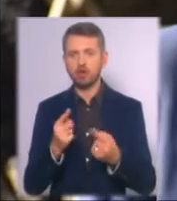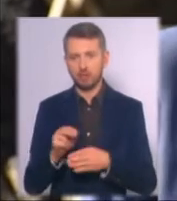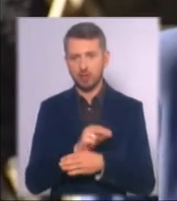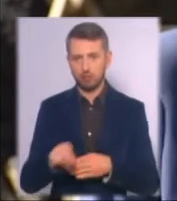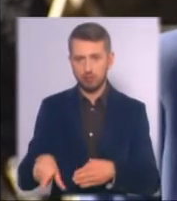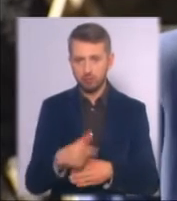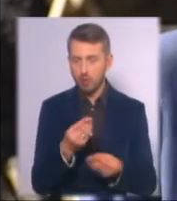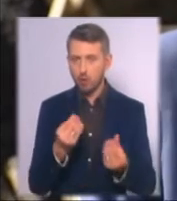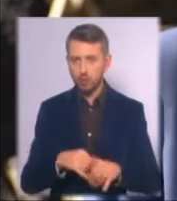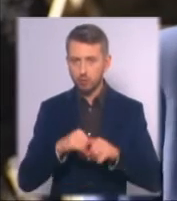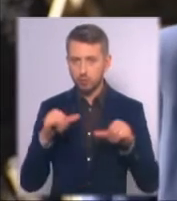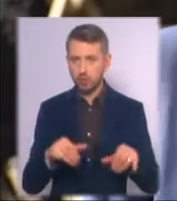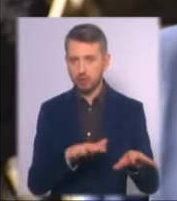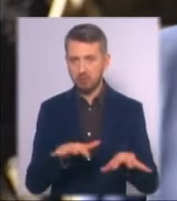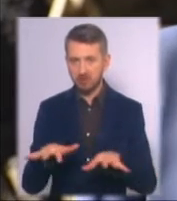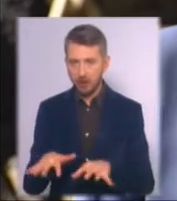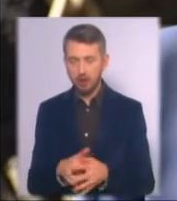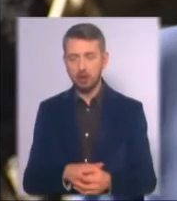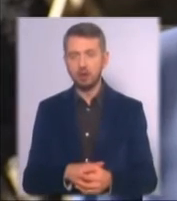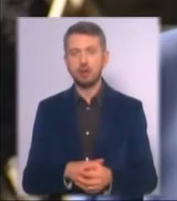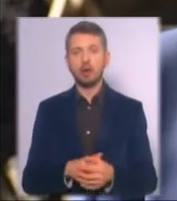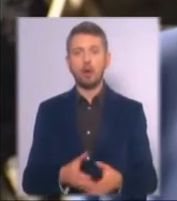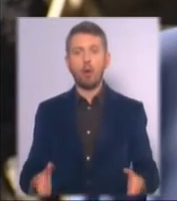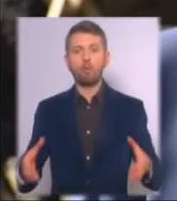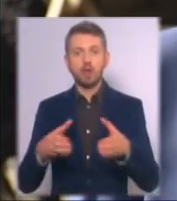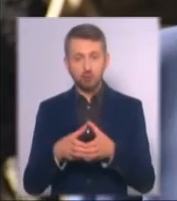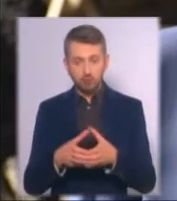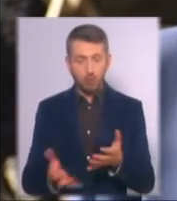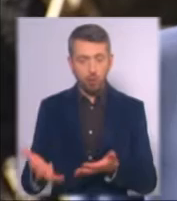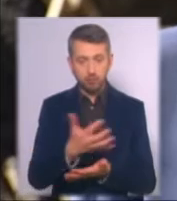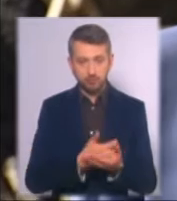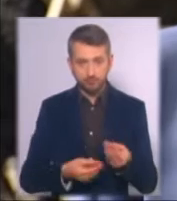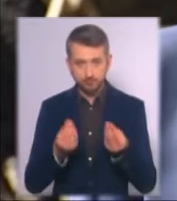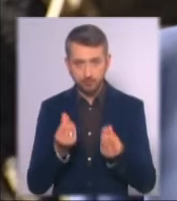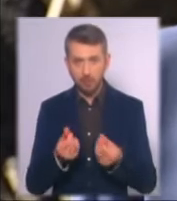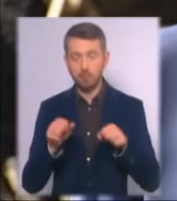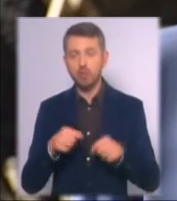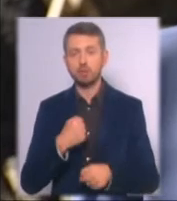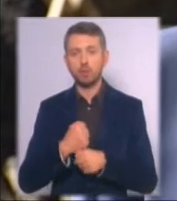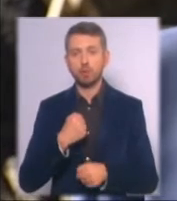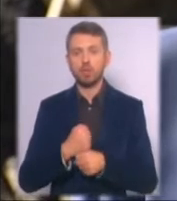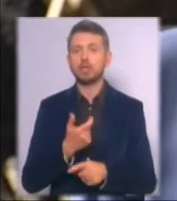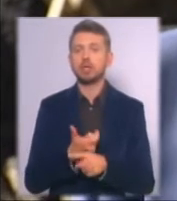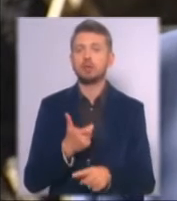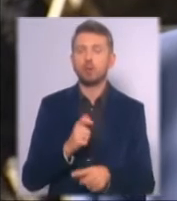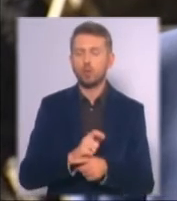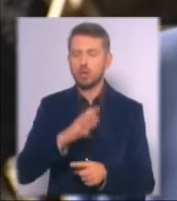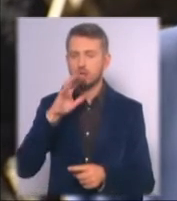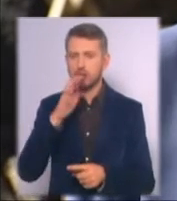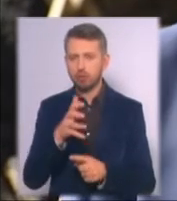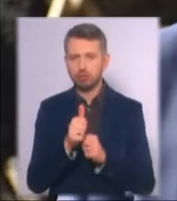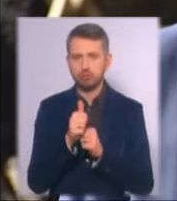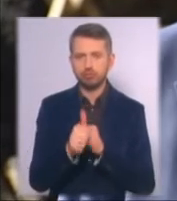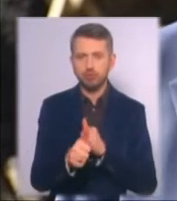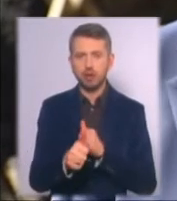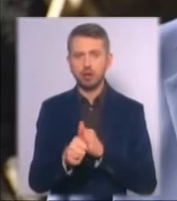в рази більше на місцях. Об'єднувавши цей ресурс, ми можемо зробити дуже серйозний крок вперед щодо